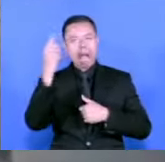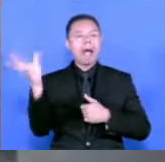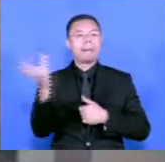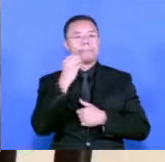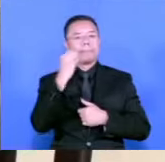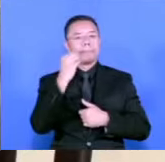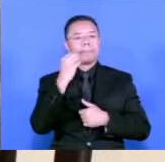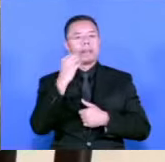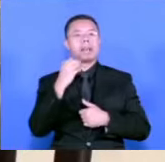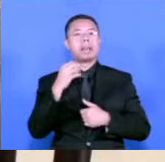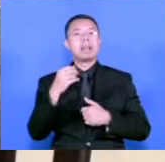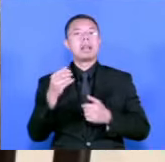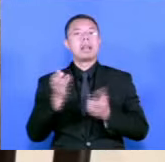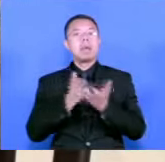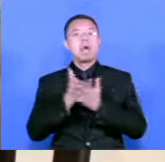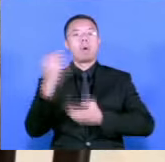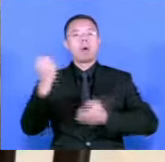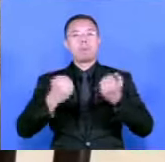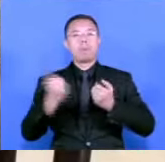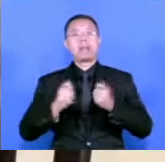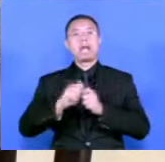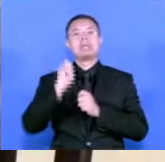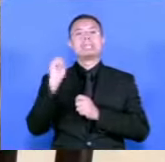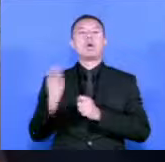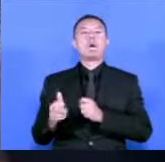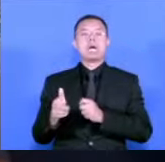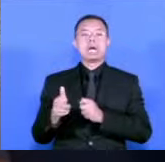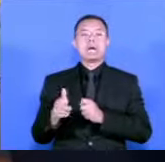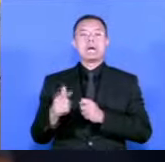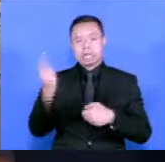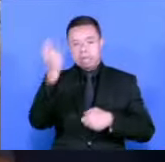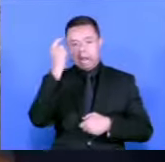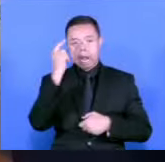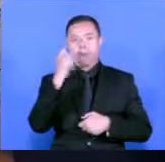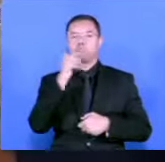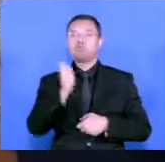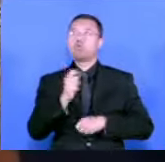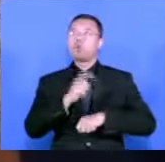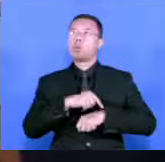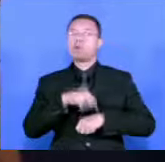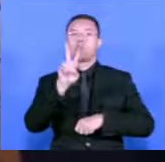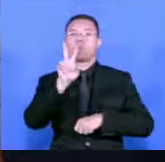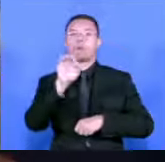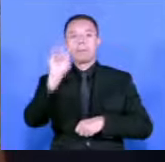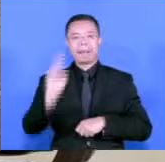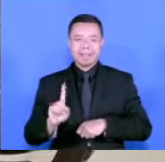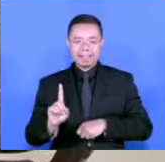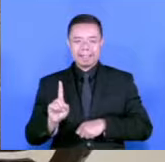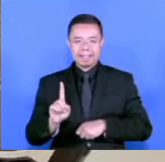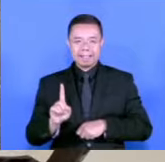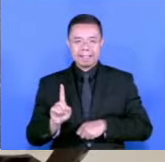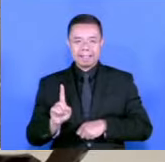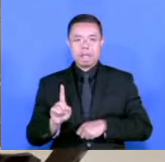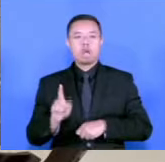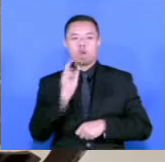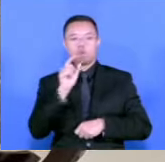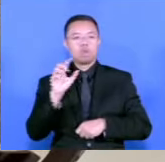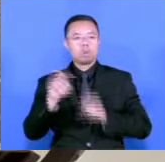curiannya dengan mobil yang disewanya. Tersangka hanya membutuhkan waktu 20 menit untuk melakukan